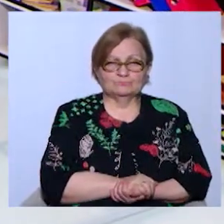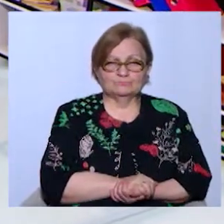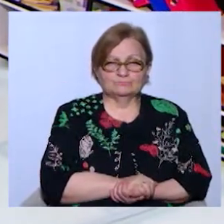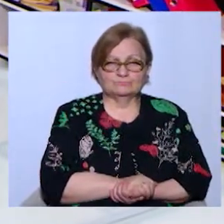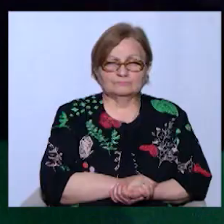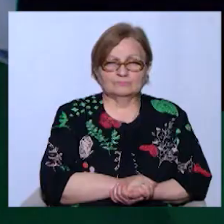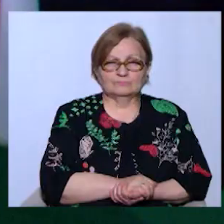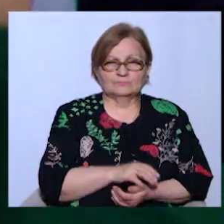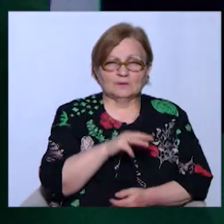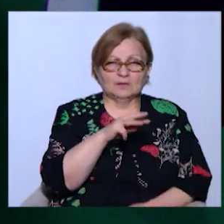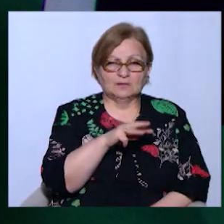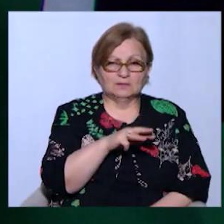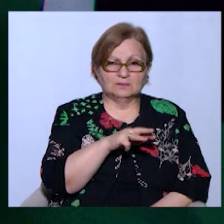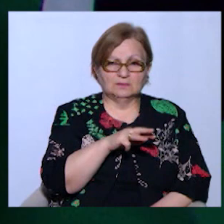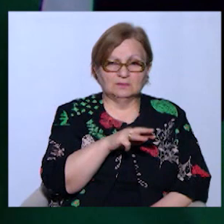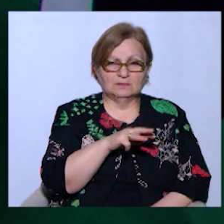არის კუთხე M